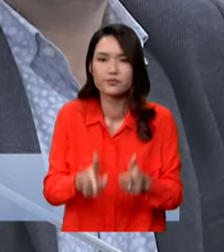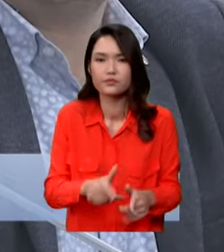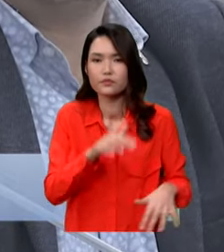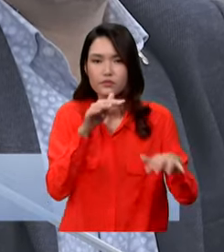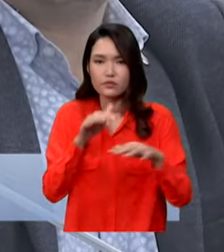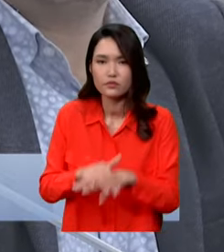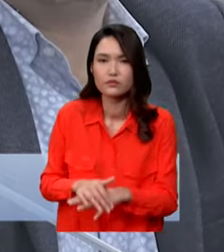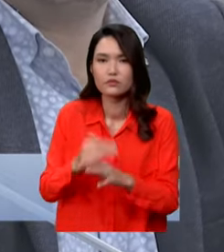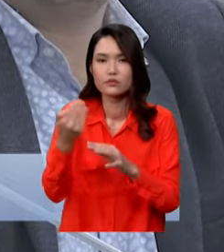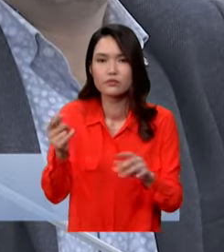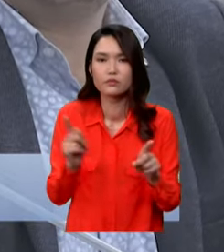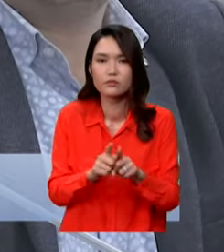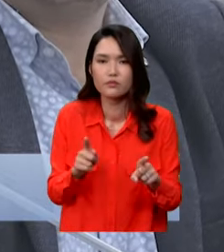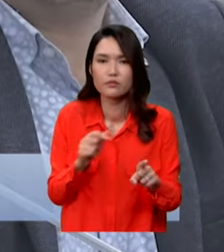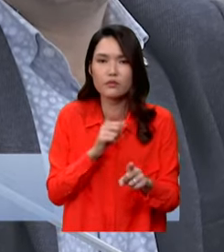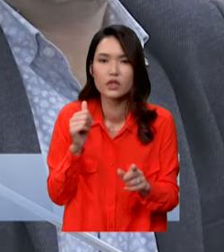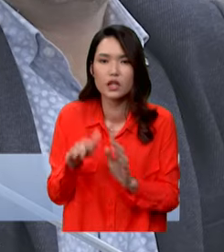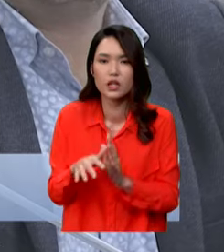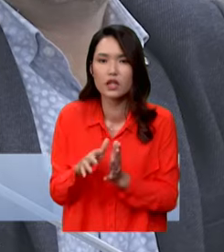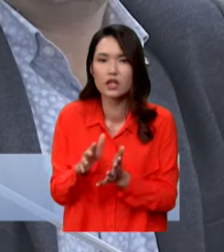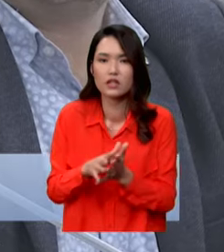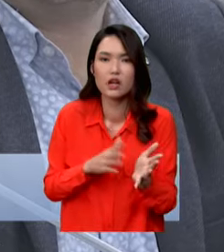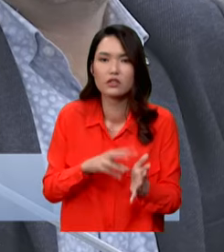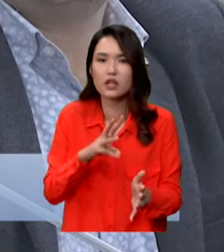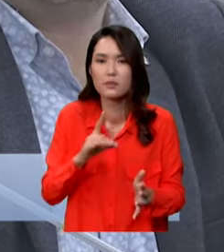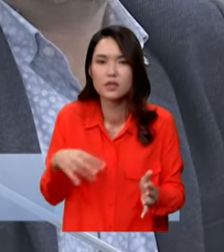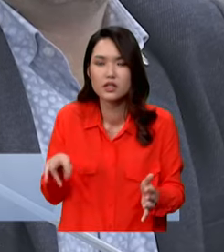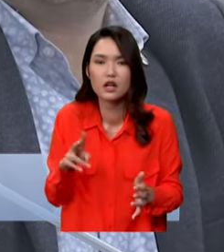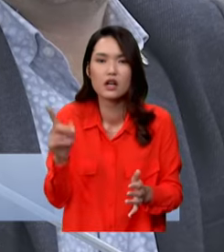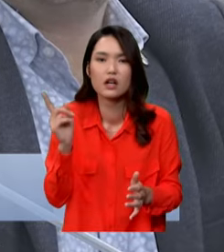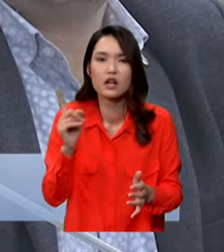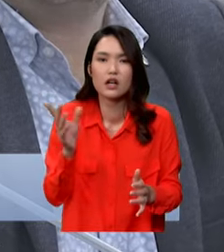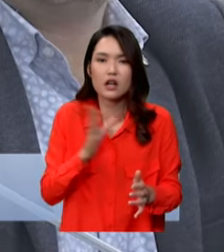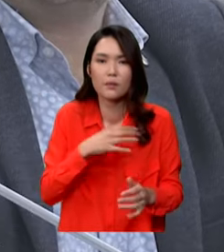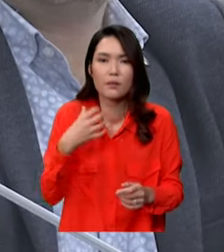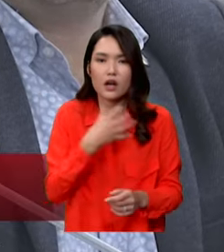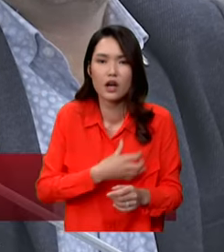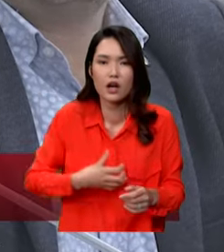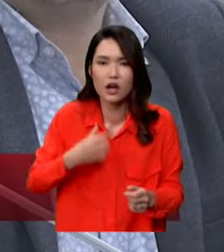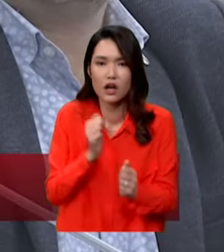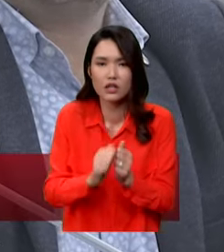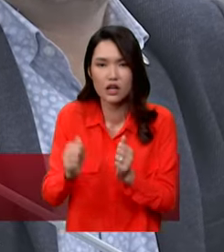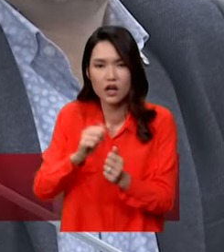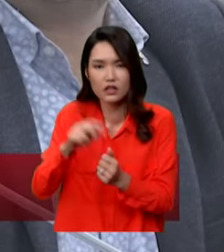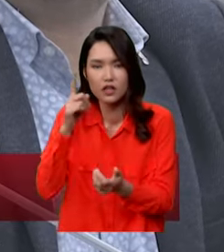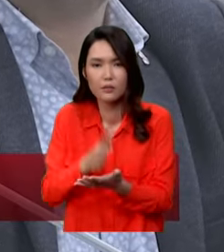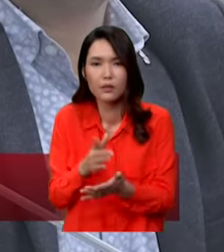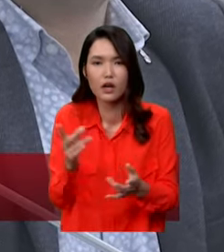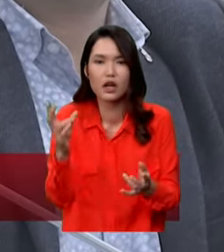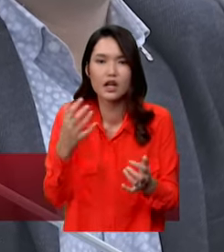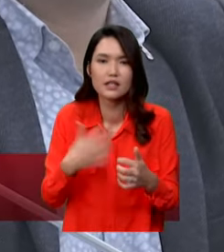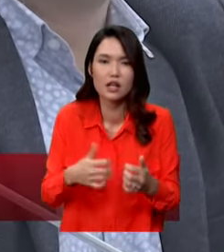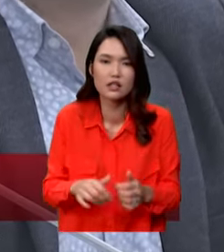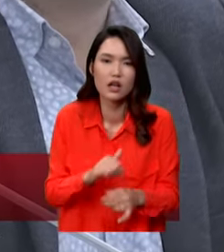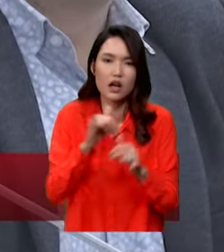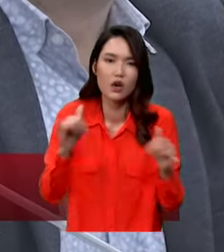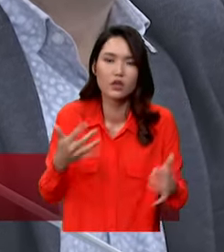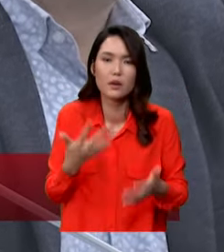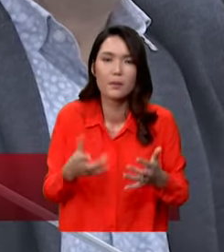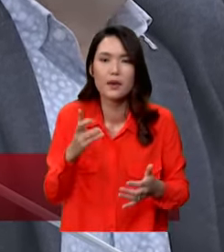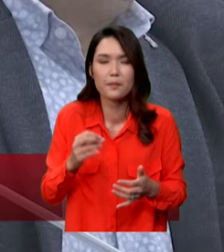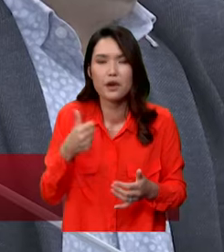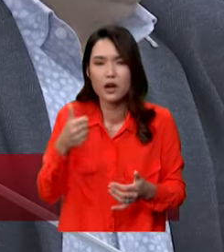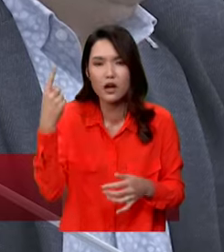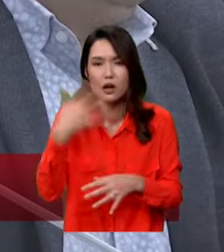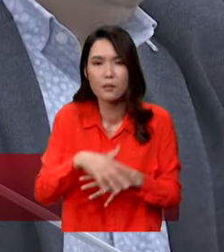нас 21 банк, в каждом банке есть мобильное приложение, мы анализируем тоже банки. В каждом банке тоже количество транзакций увеличивается. Было бы хорошо понимать,